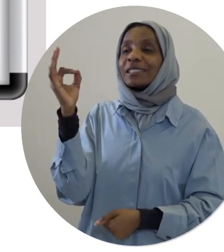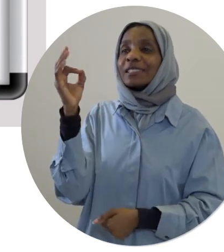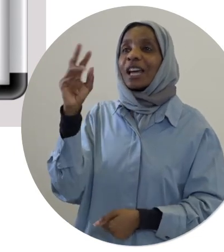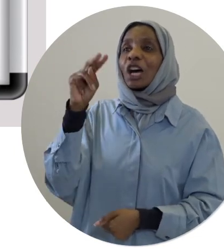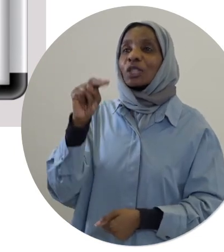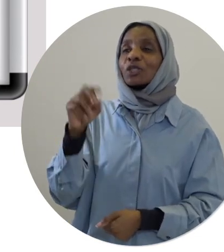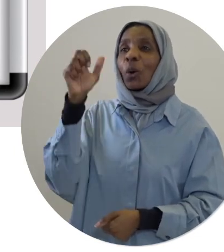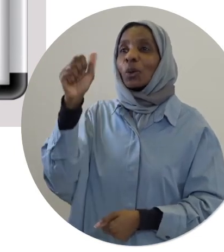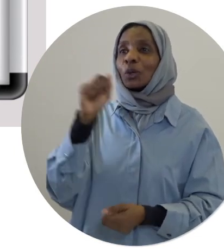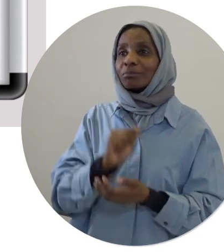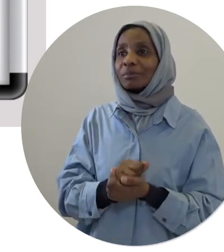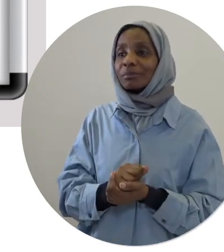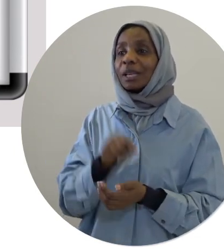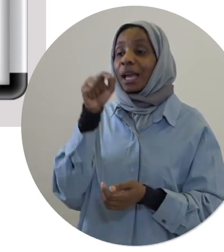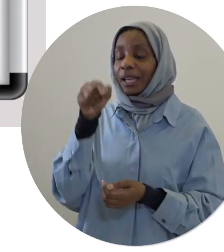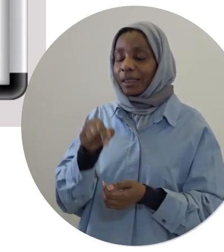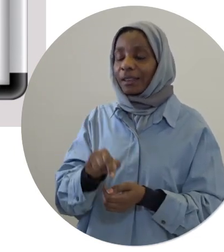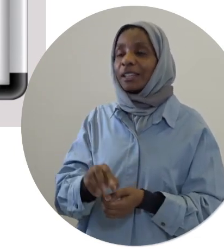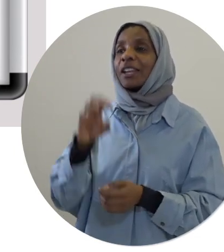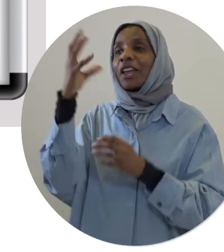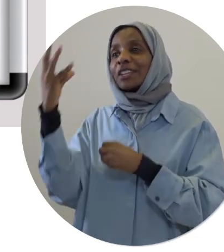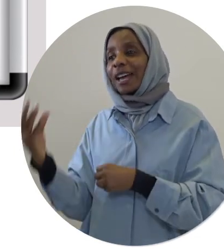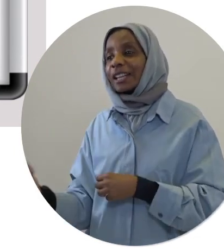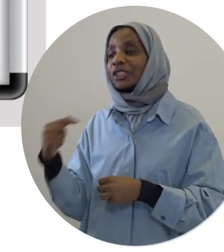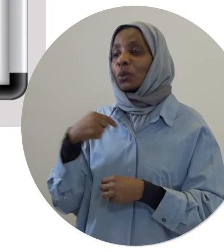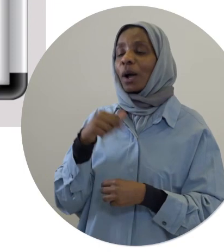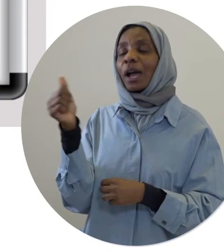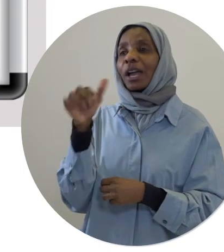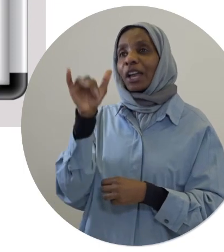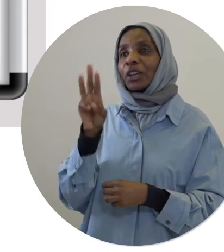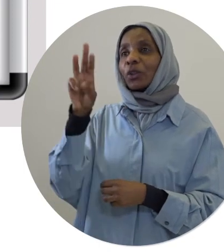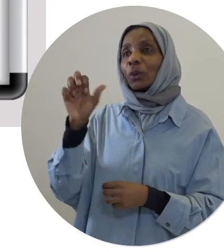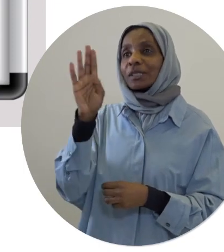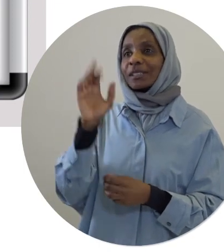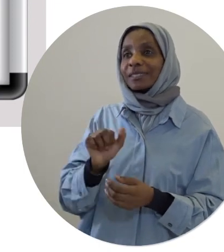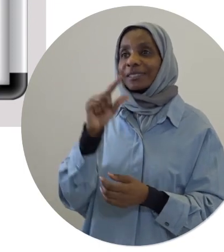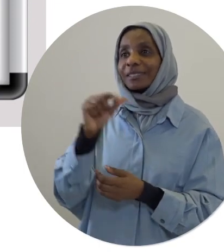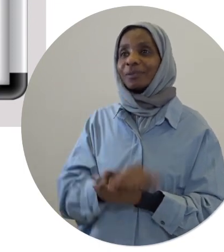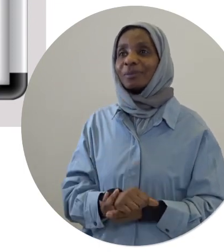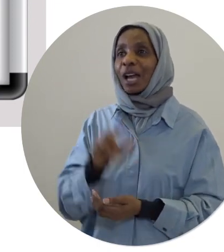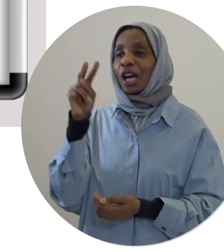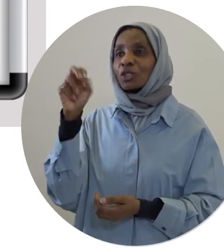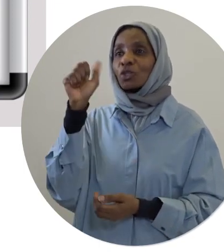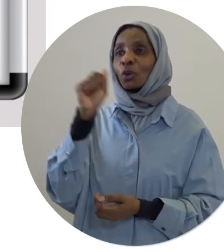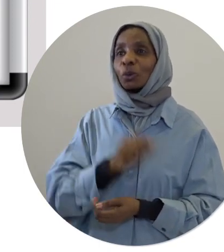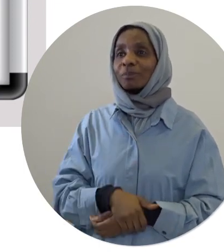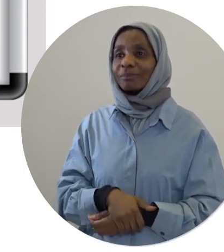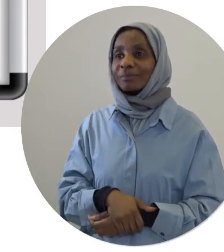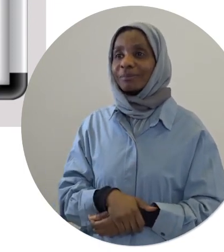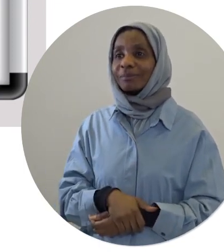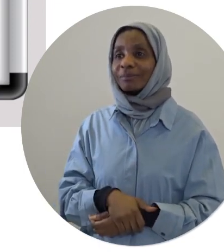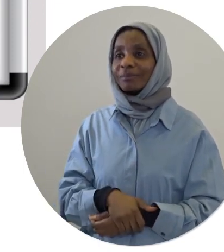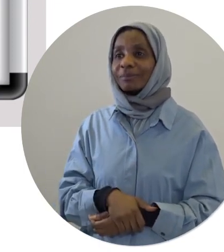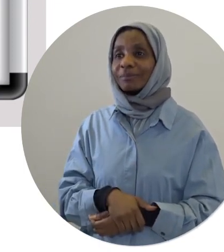الصوديوم سيتحول إلى إيثوكسيد الصوديوم، إذن الناتج هو إيثوكسيد الصوديوم.